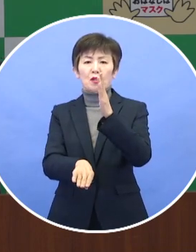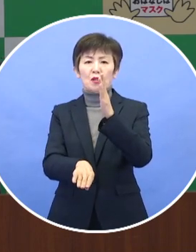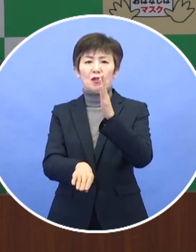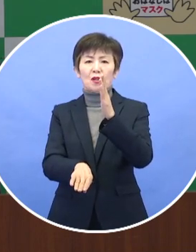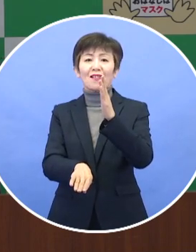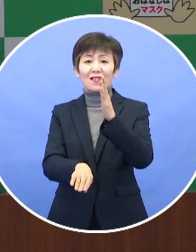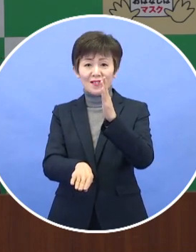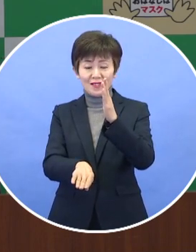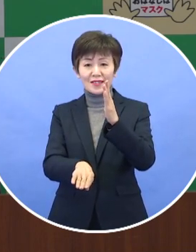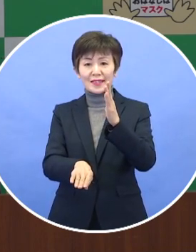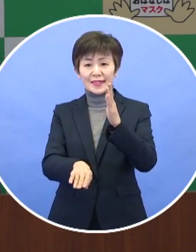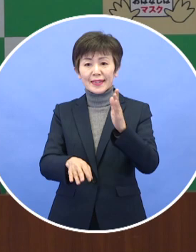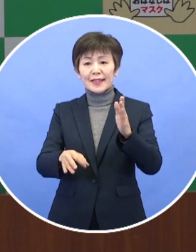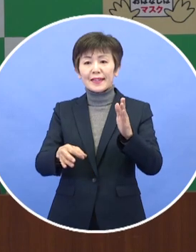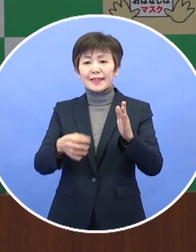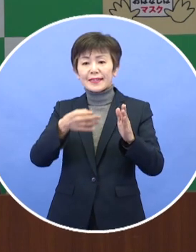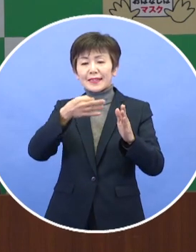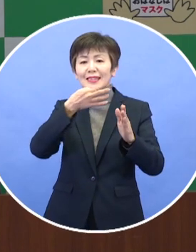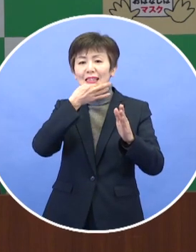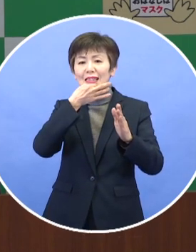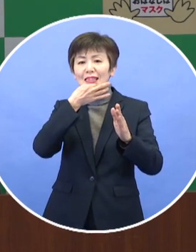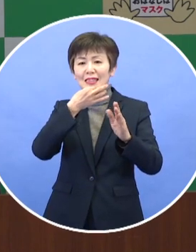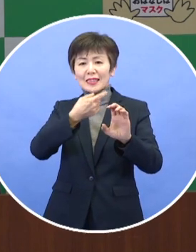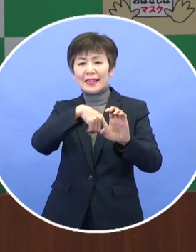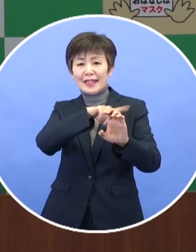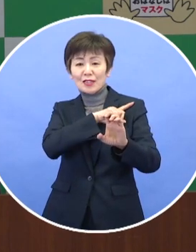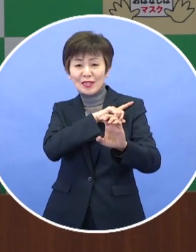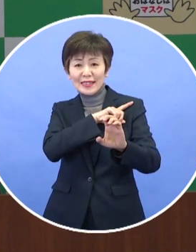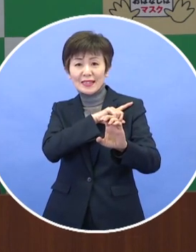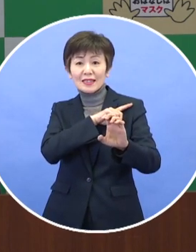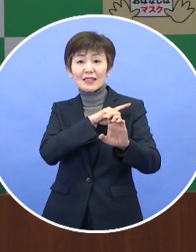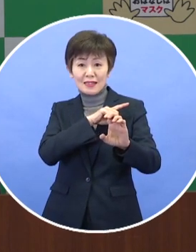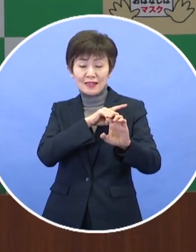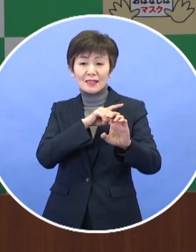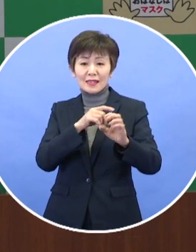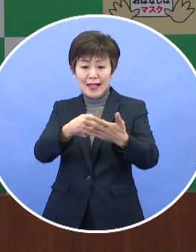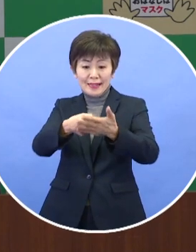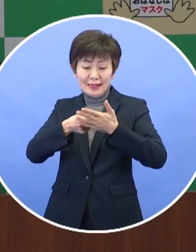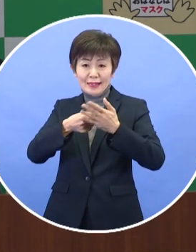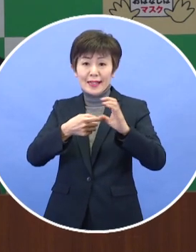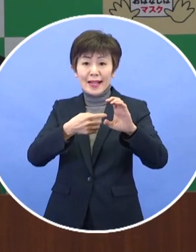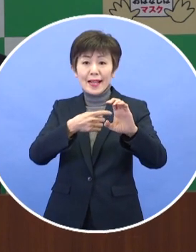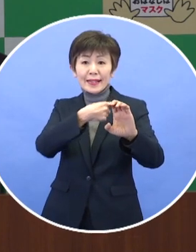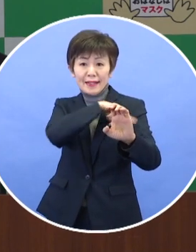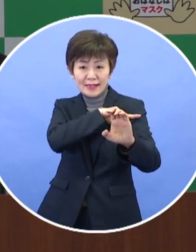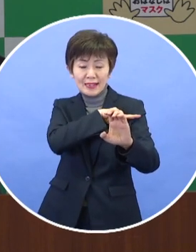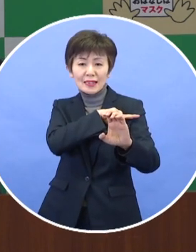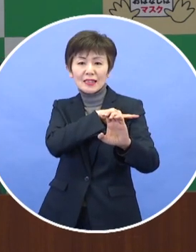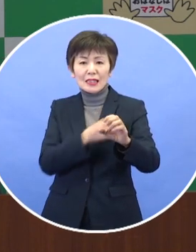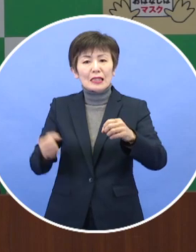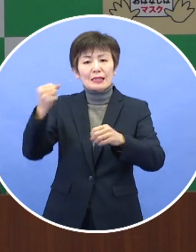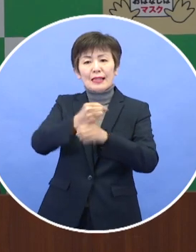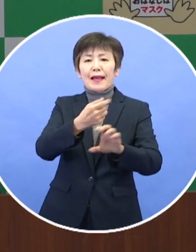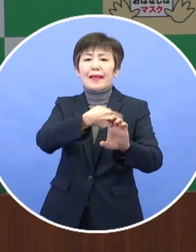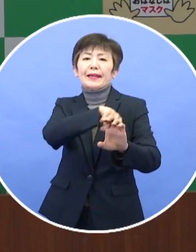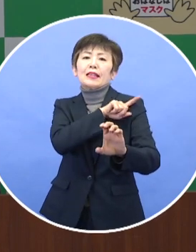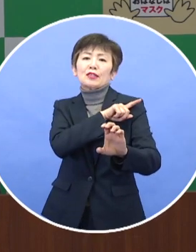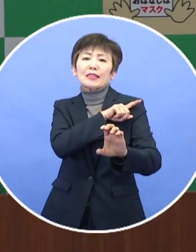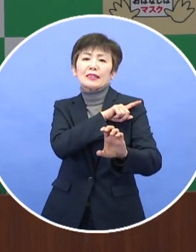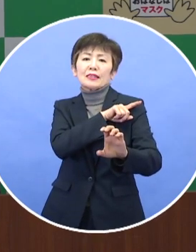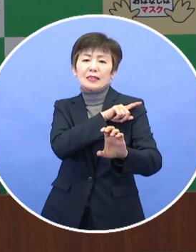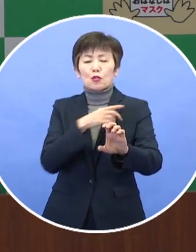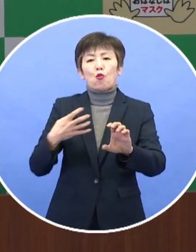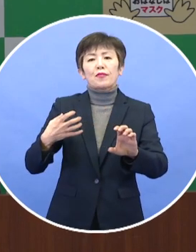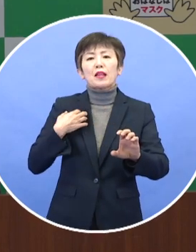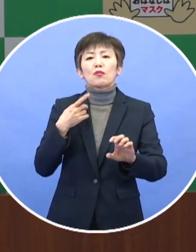ういった普及啓発、こういったことを行う、職員をですね、岩井君という37歳の新進気鋭の企画